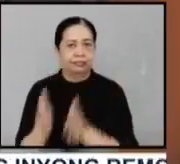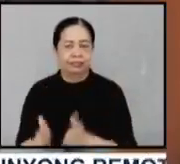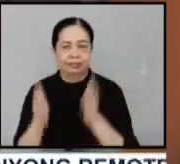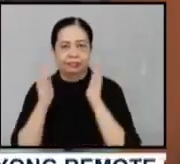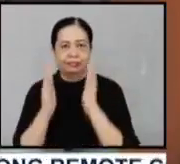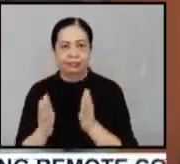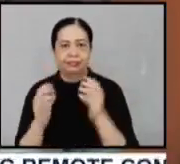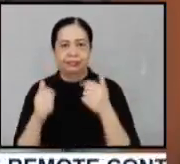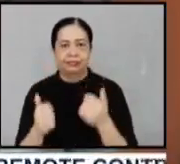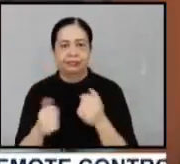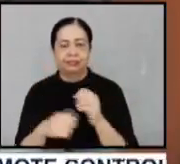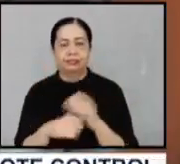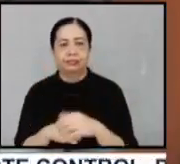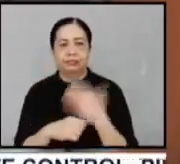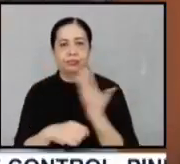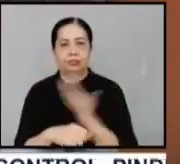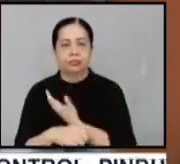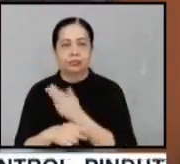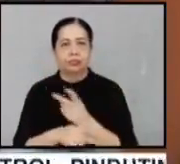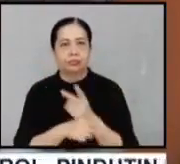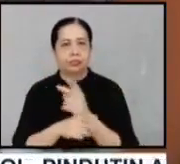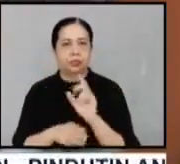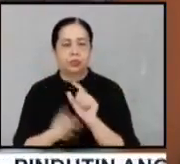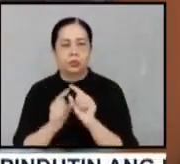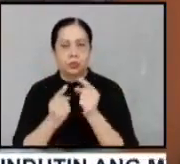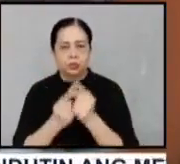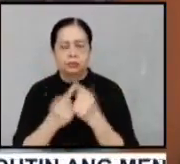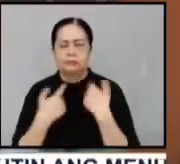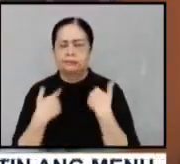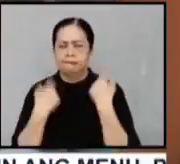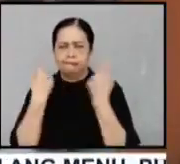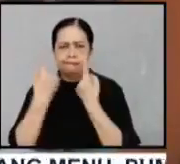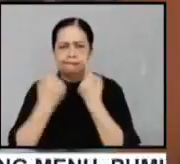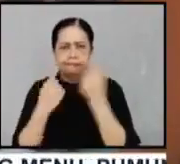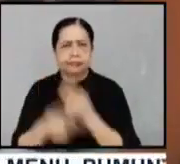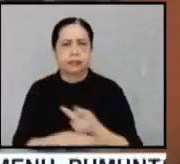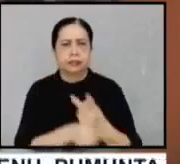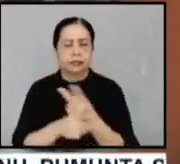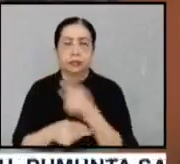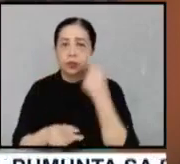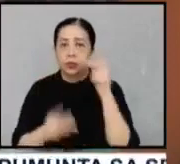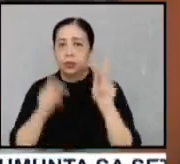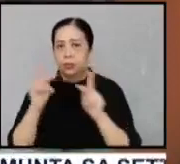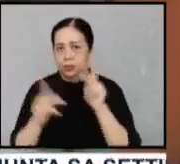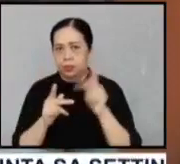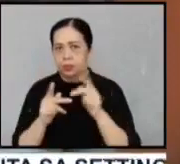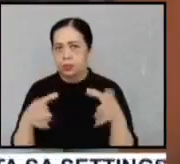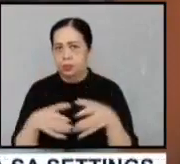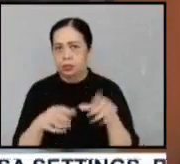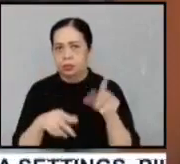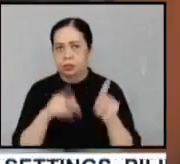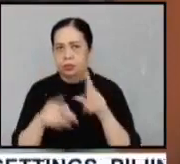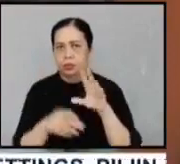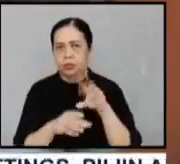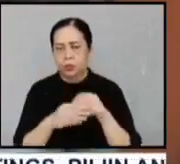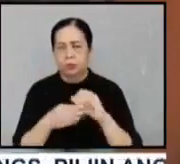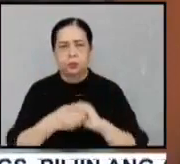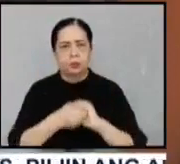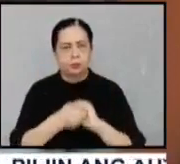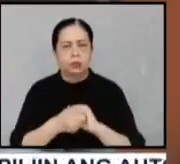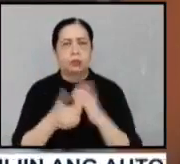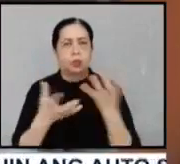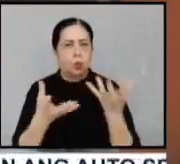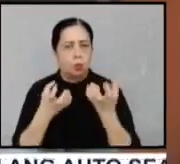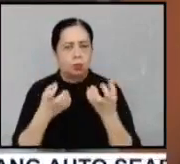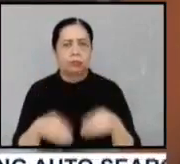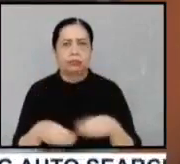ang We Care Group po ay isang samahan na puno ng pagmamalasakit at kalinga sa kapwa. Ito po ay binubuo ng mga taong nagkakaisa at naghahangad na maghatid po